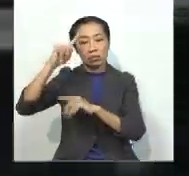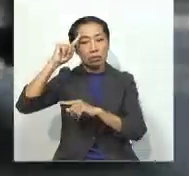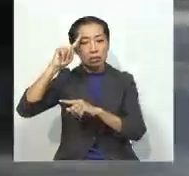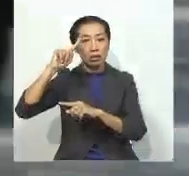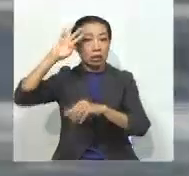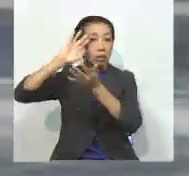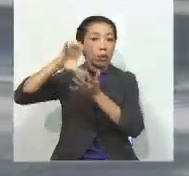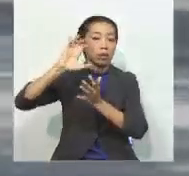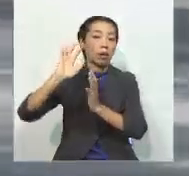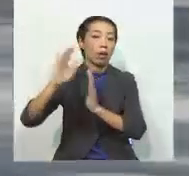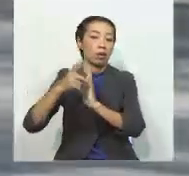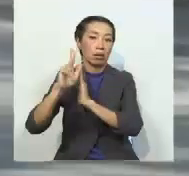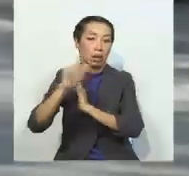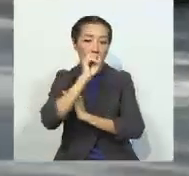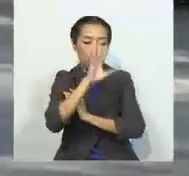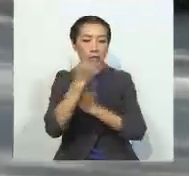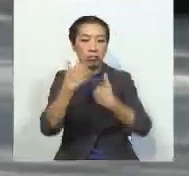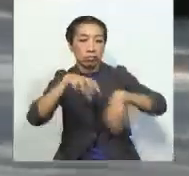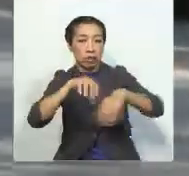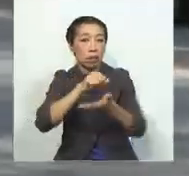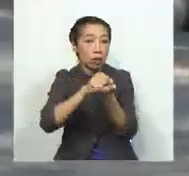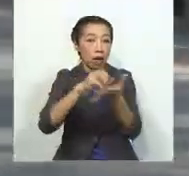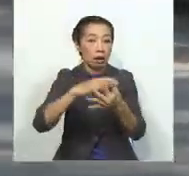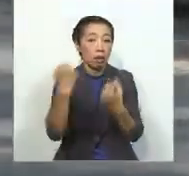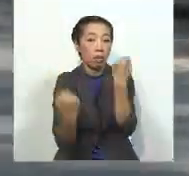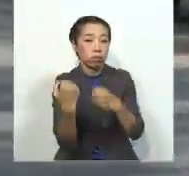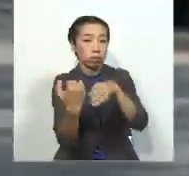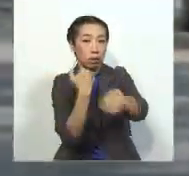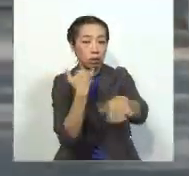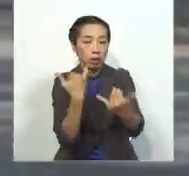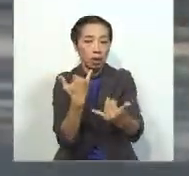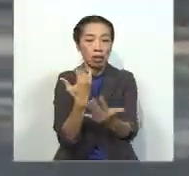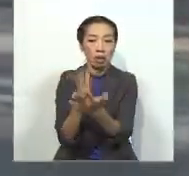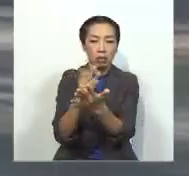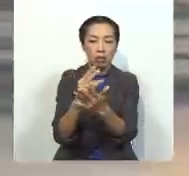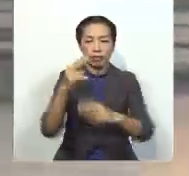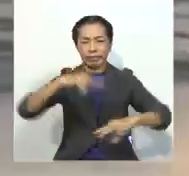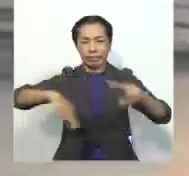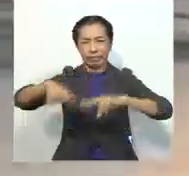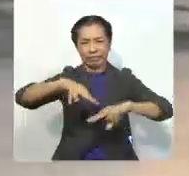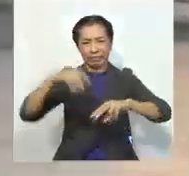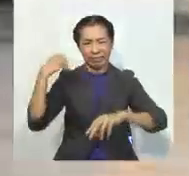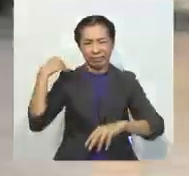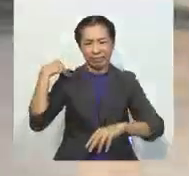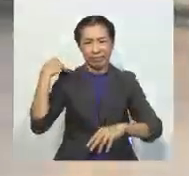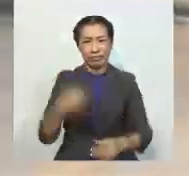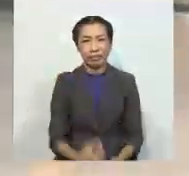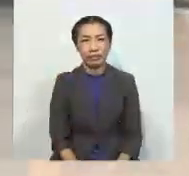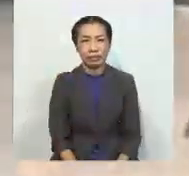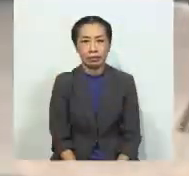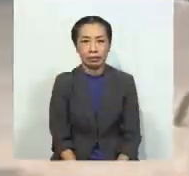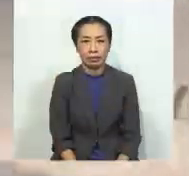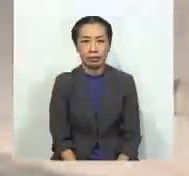จังหวัดขอนแก่นกล่าวว่าการอำนวยความสะดวกทางด้านการจราจรซึ่งได้แบ่งการรักษาความปลอดภัย นะครับแล้วก็ผู้อำกับเวลุ